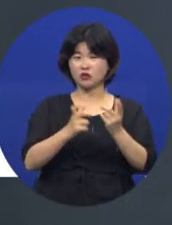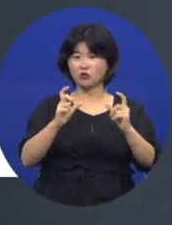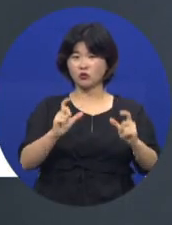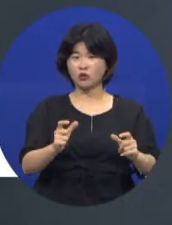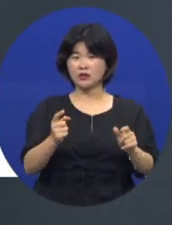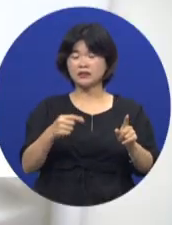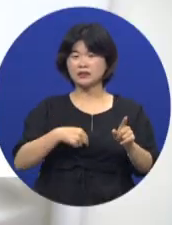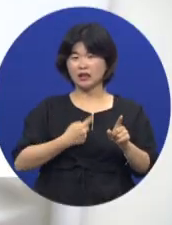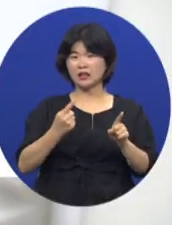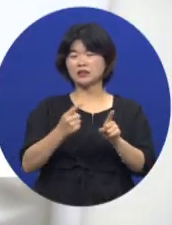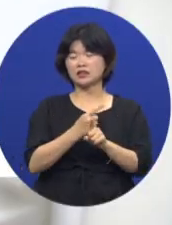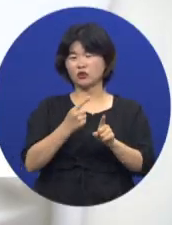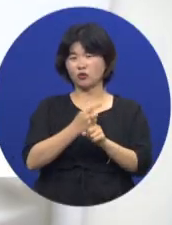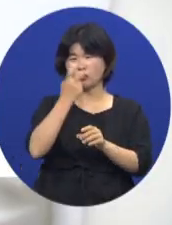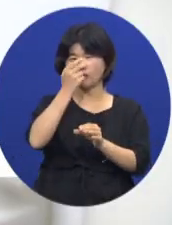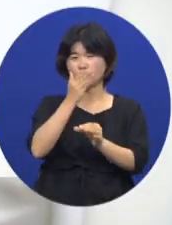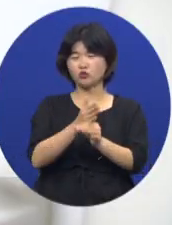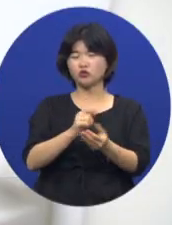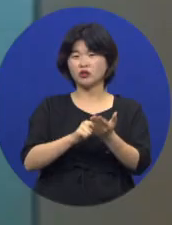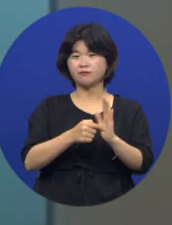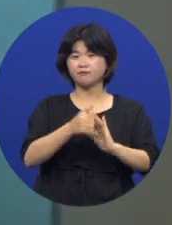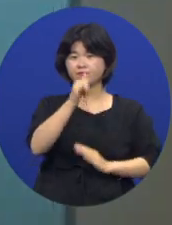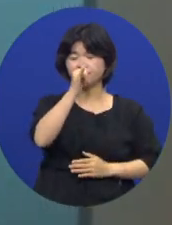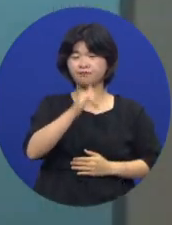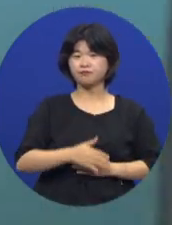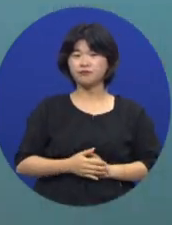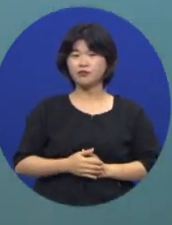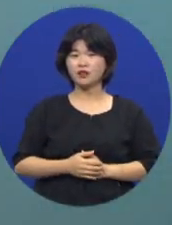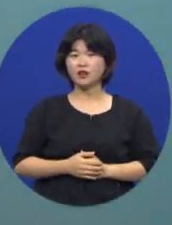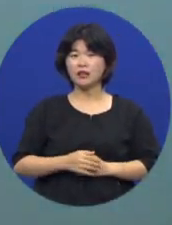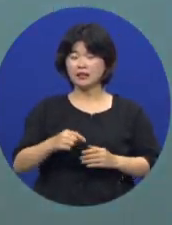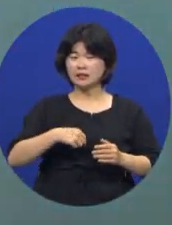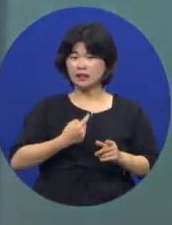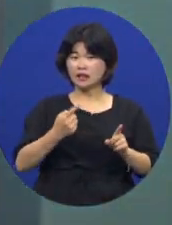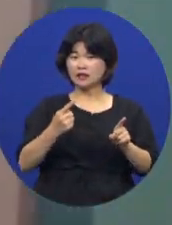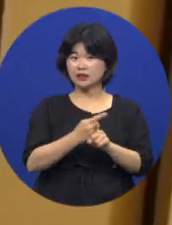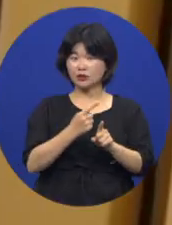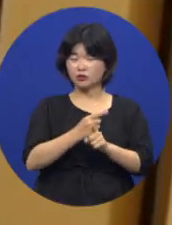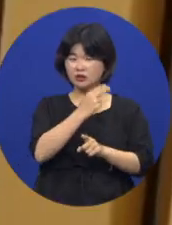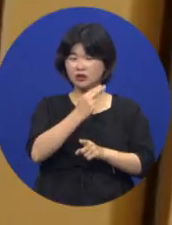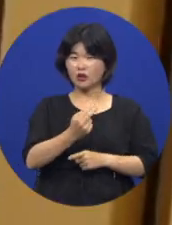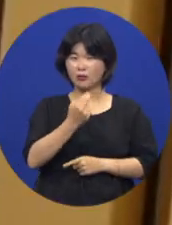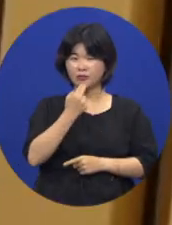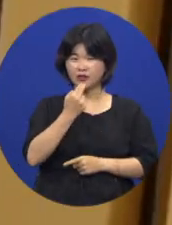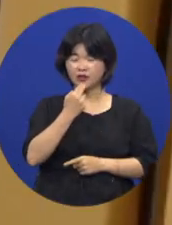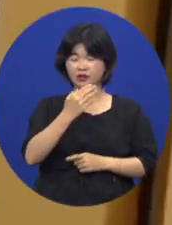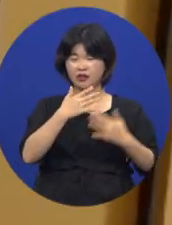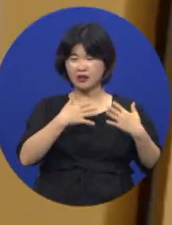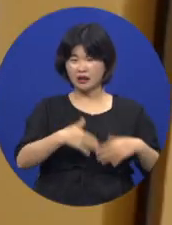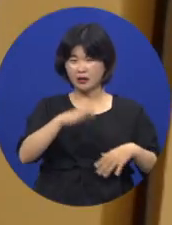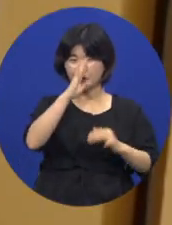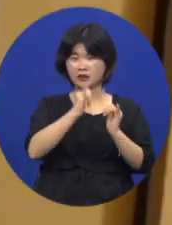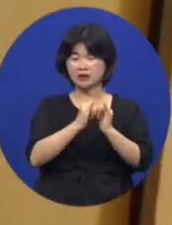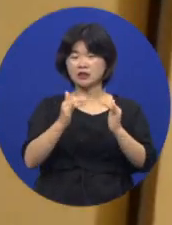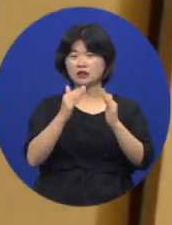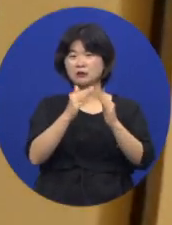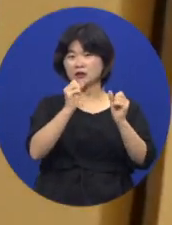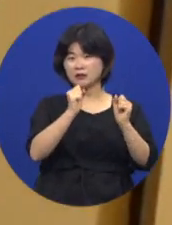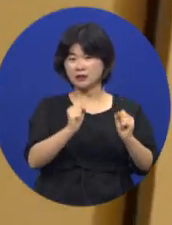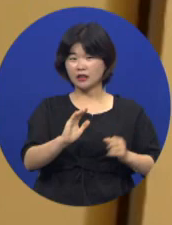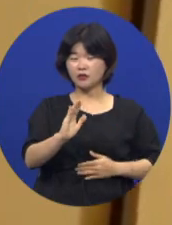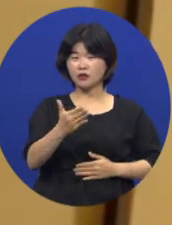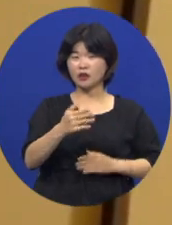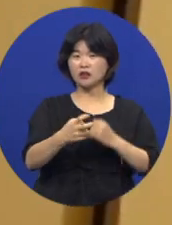자가치료 도입도 검토에 들어갔습니다 자가 치료는 무증상 또는 경증 확진 자를 집에 머물게 하면서